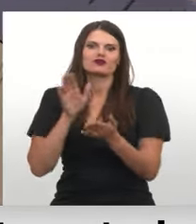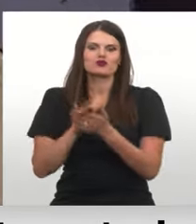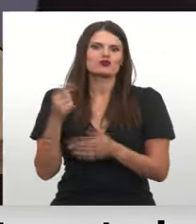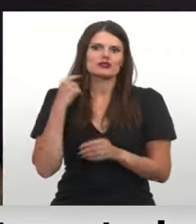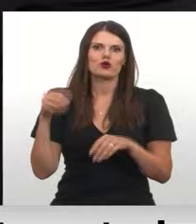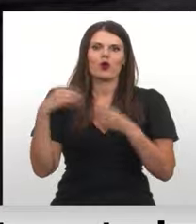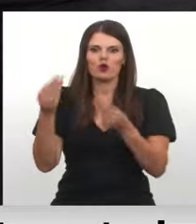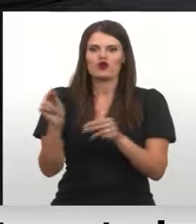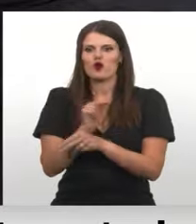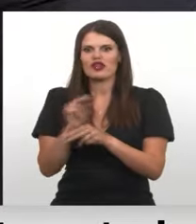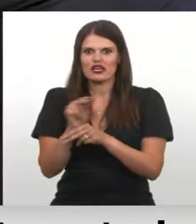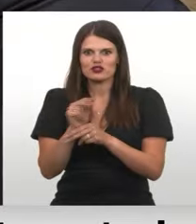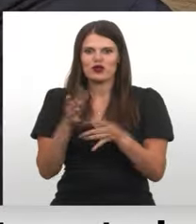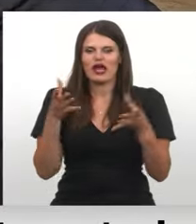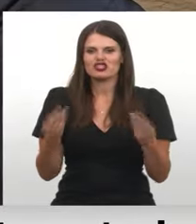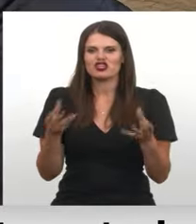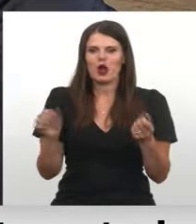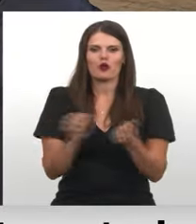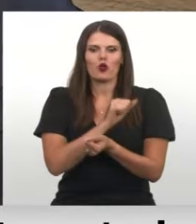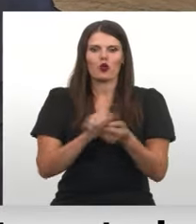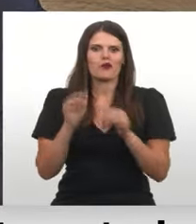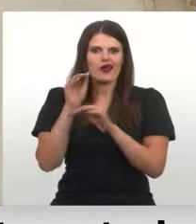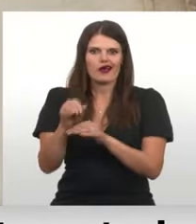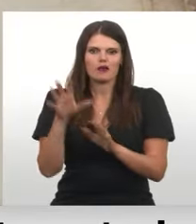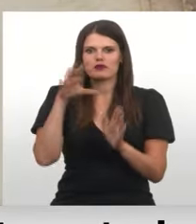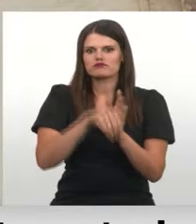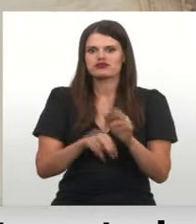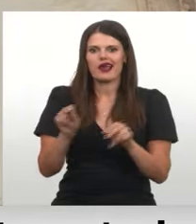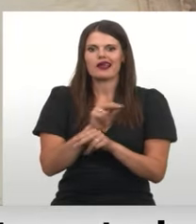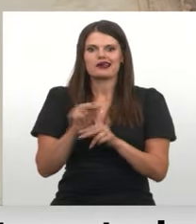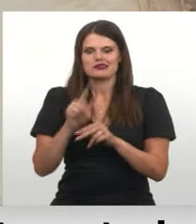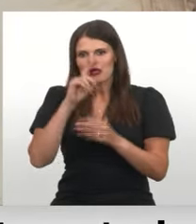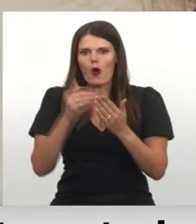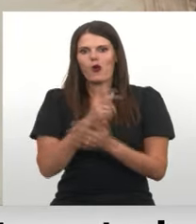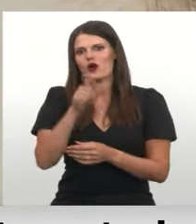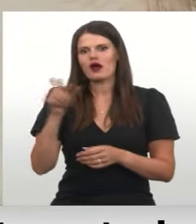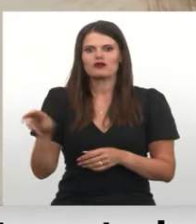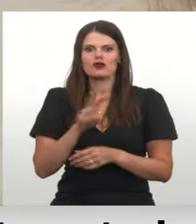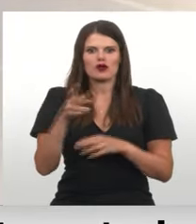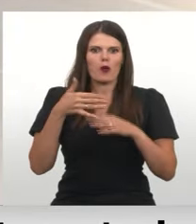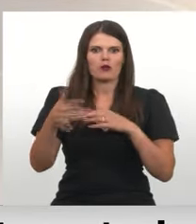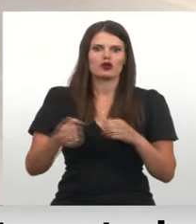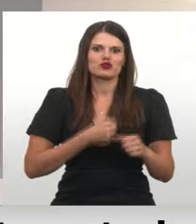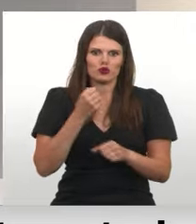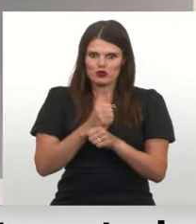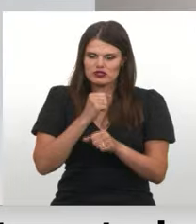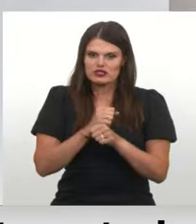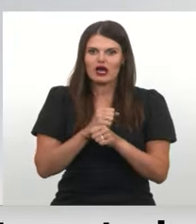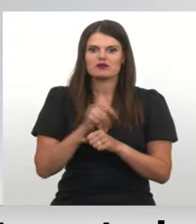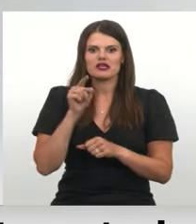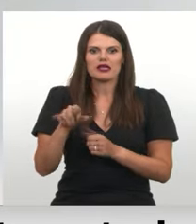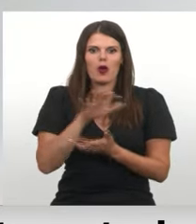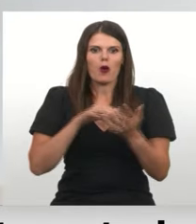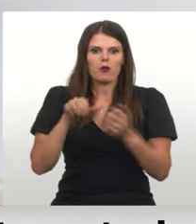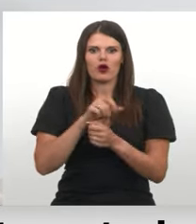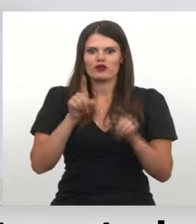nodot restaurācijai. Izmirkušo dokumentu klabāšanā iesaistījušies restaurātori, kuriem priekšā grūts darbs. Nu, tie bojājumi